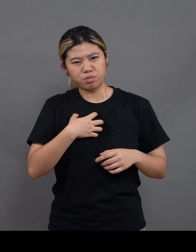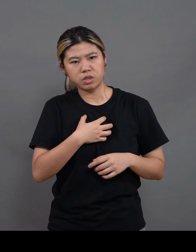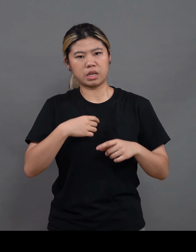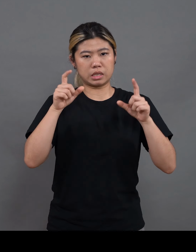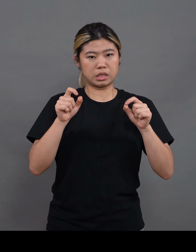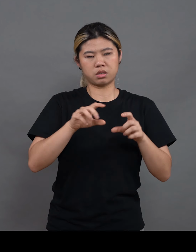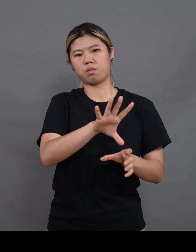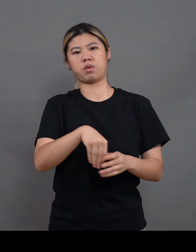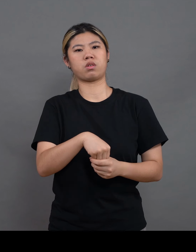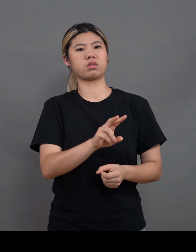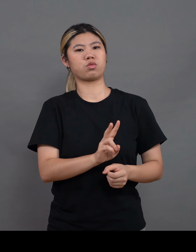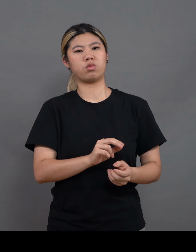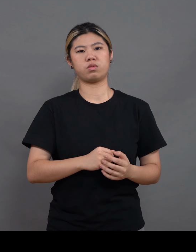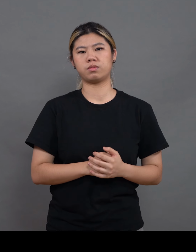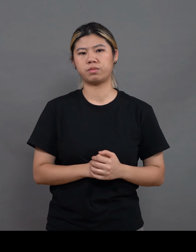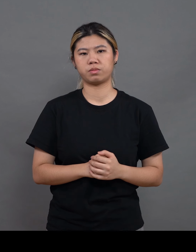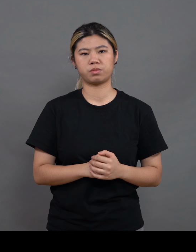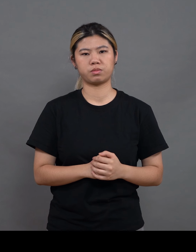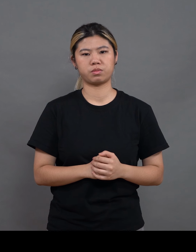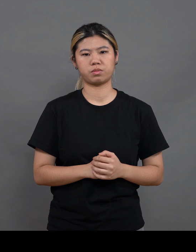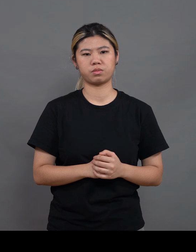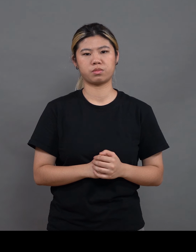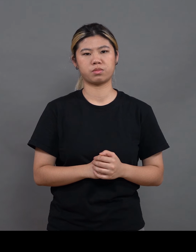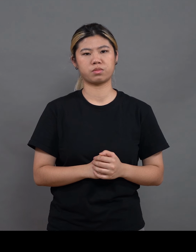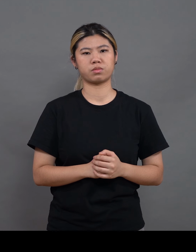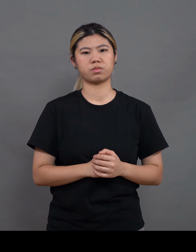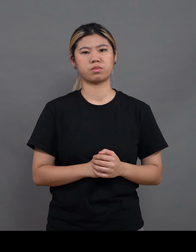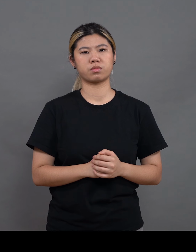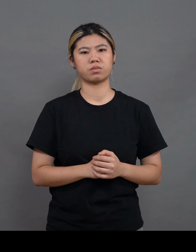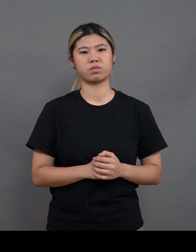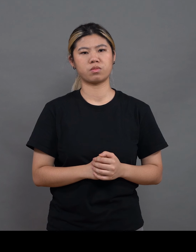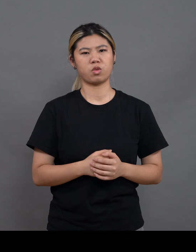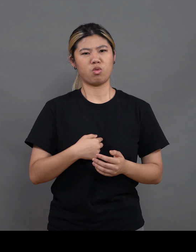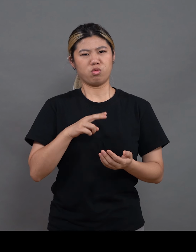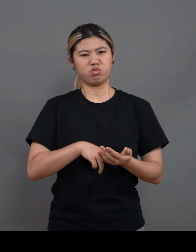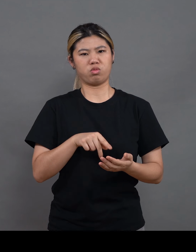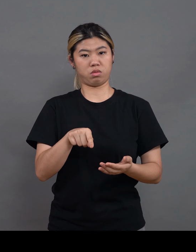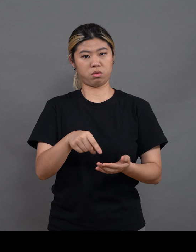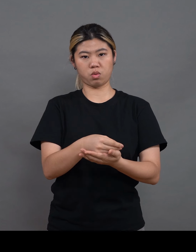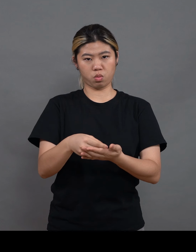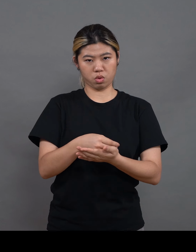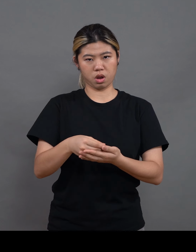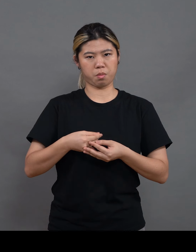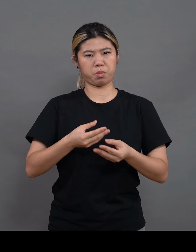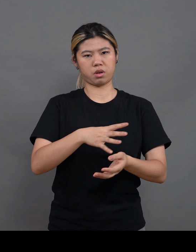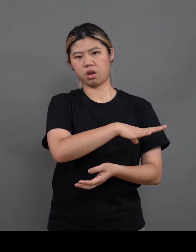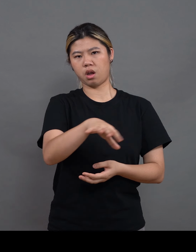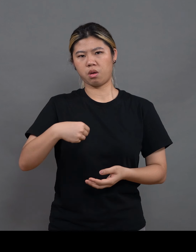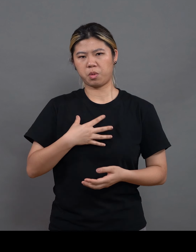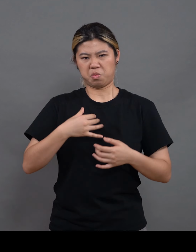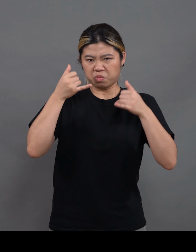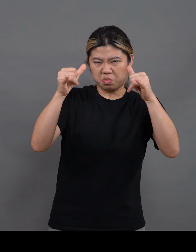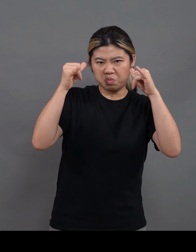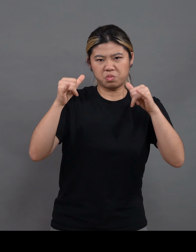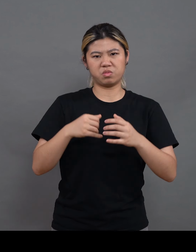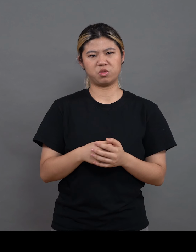喻的那种情感和它的见解。我相信这组绘画其实给人的感觉是